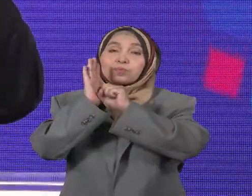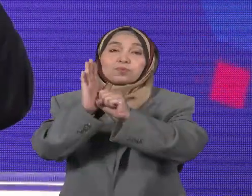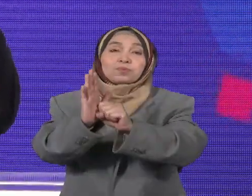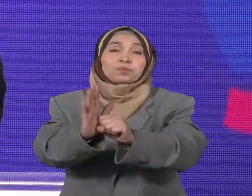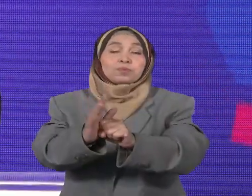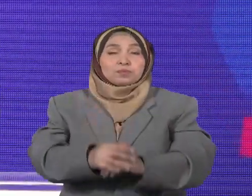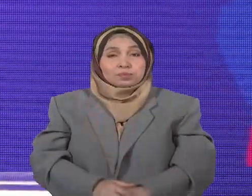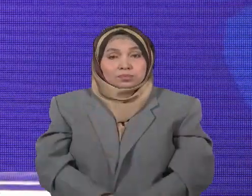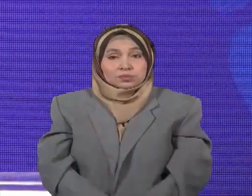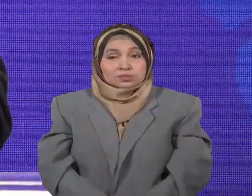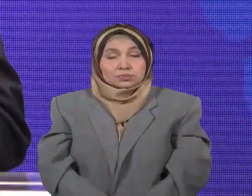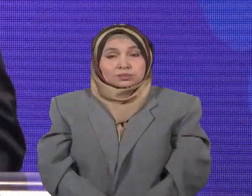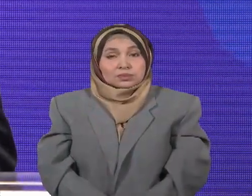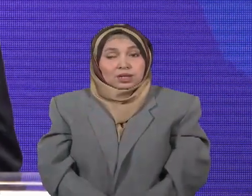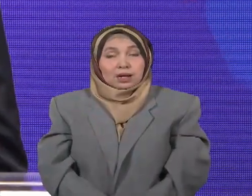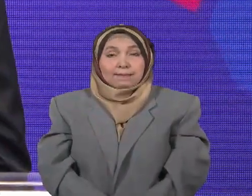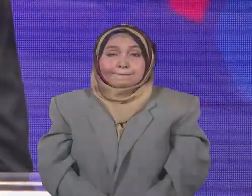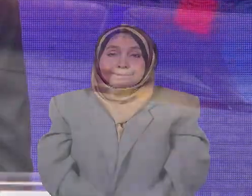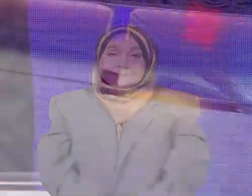Salat, Infaq.